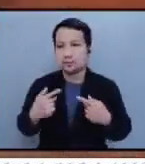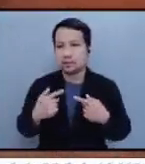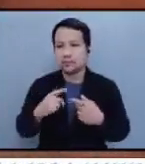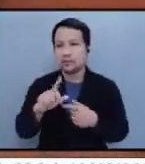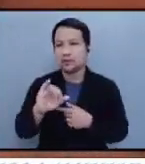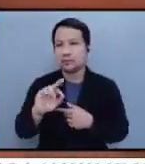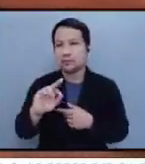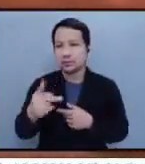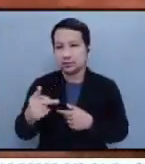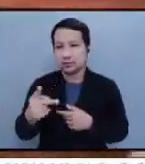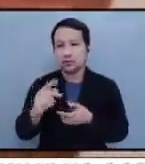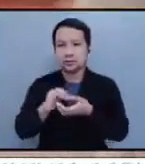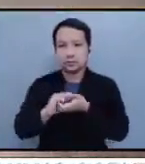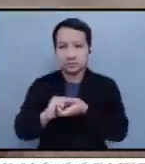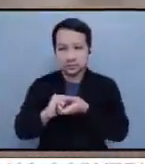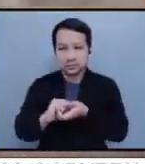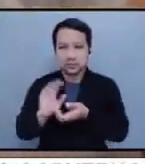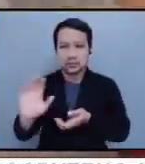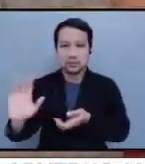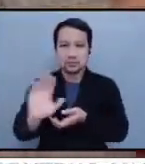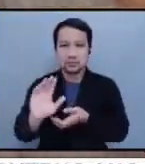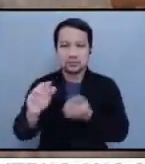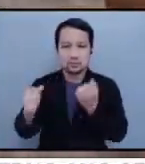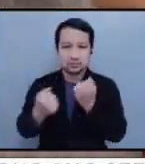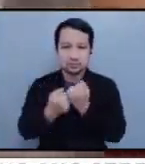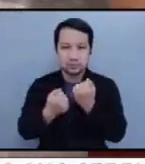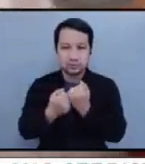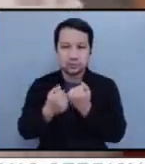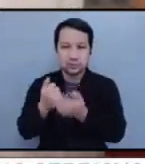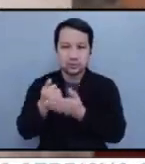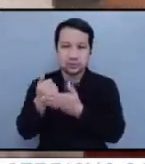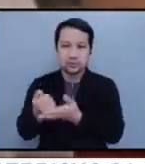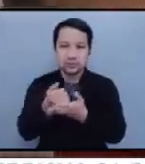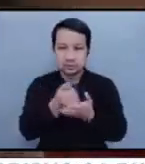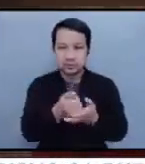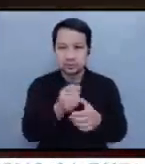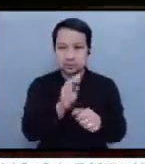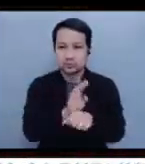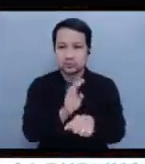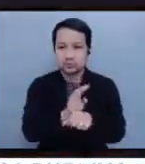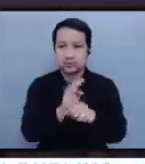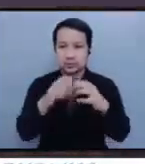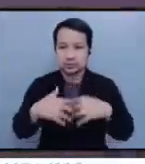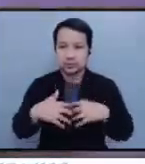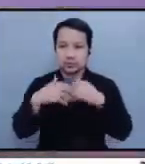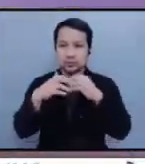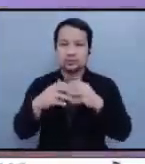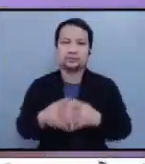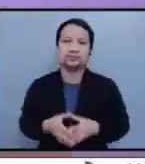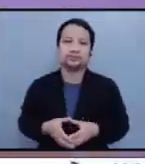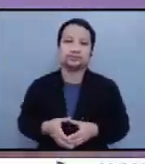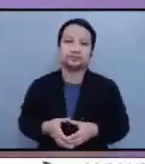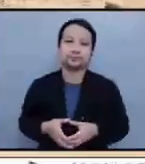mga partners na para po sila ay masustain ang kanilang negosyo na itatayo.